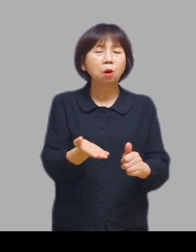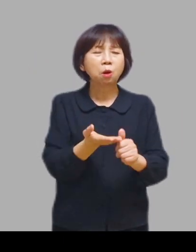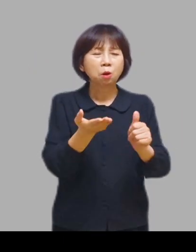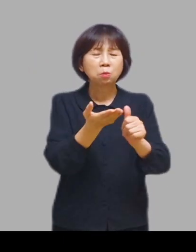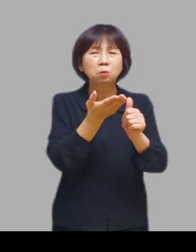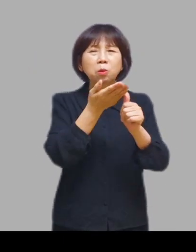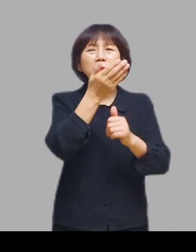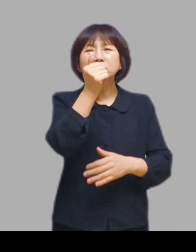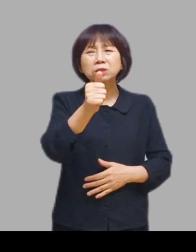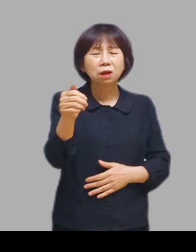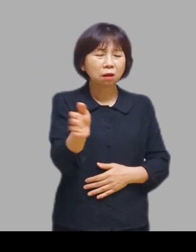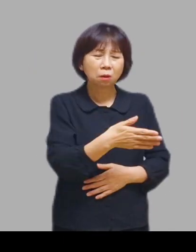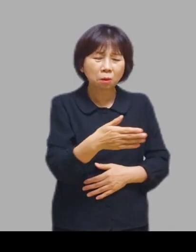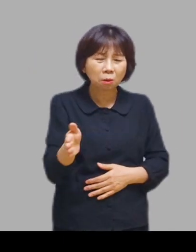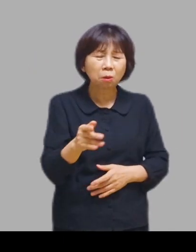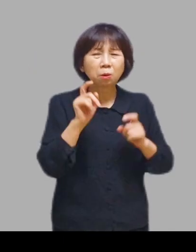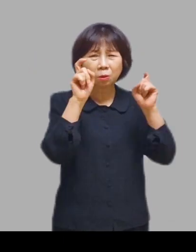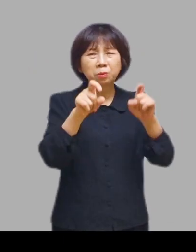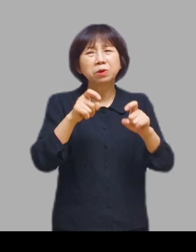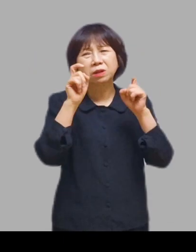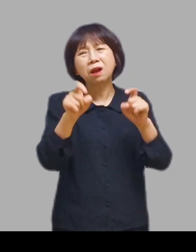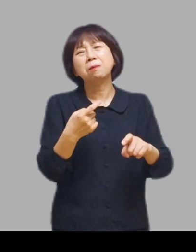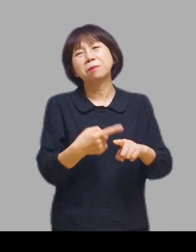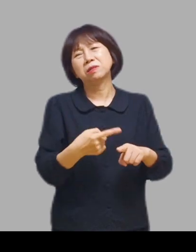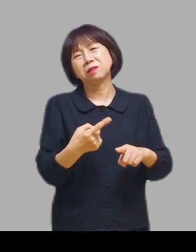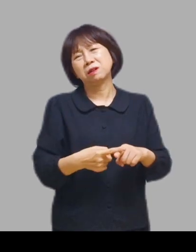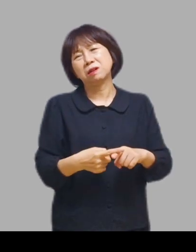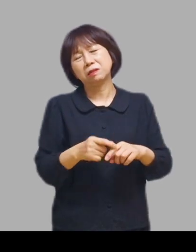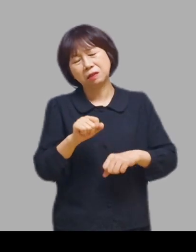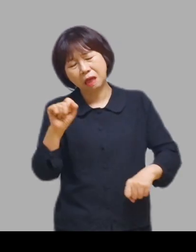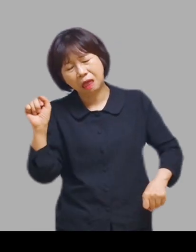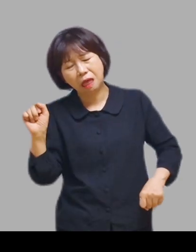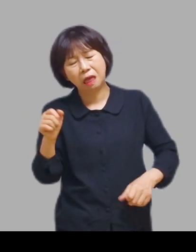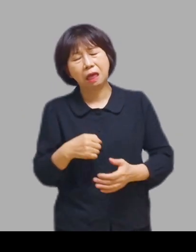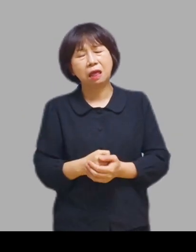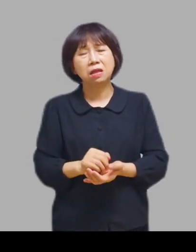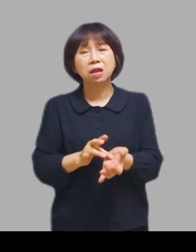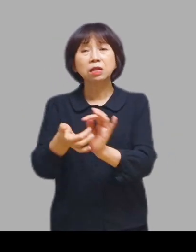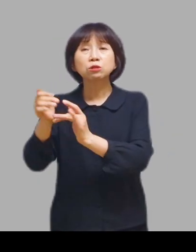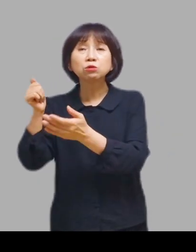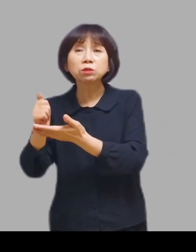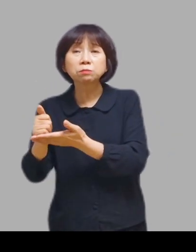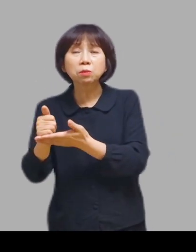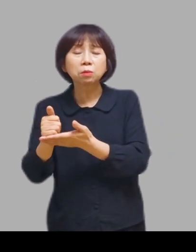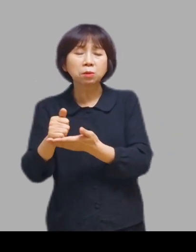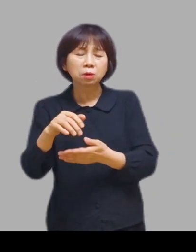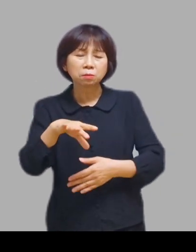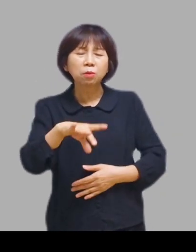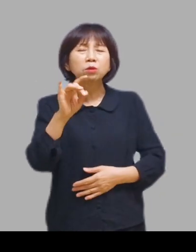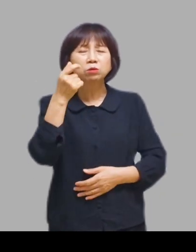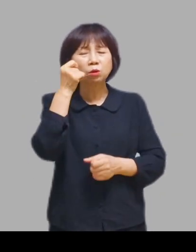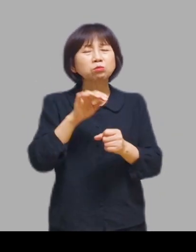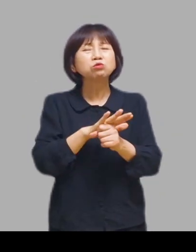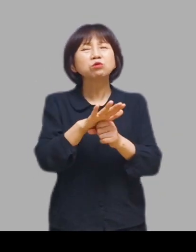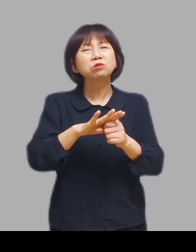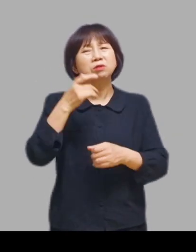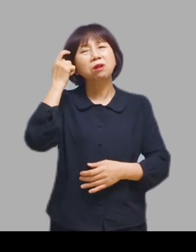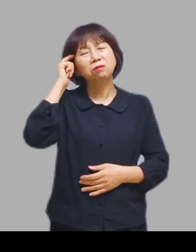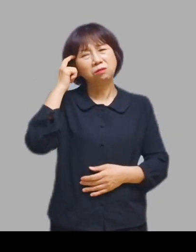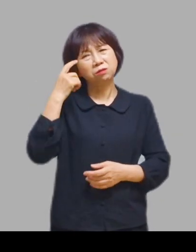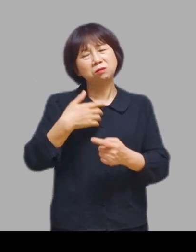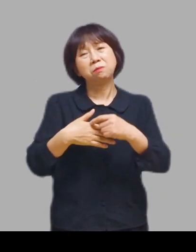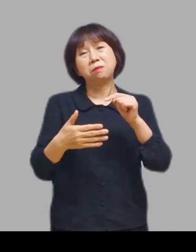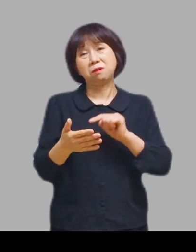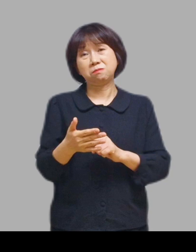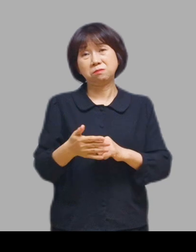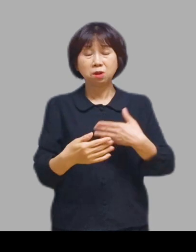고생하며 기진함이라. 아멘. 예수님은 사람들을 보실 때 평가하지 않으시고 먼저 불쌍히 여기십니다. 예수님은